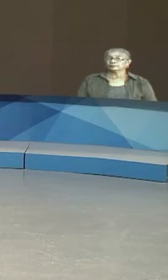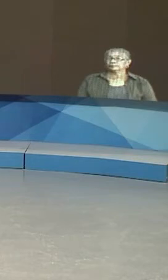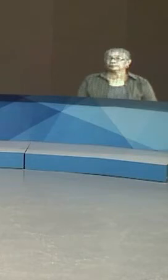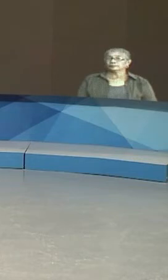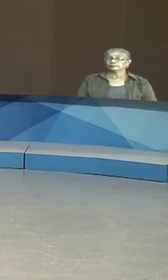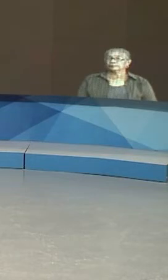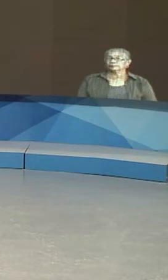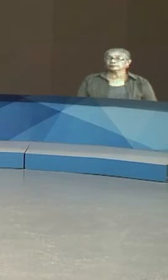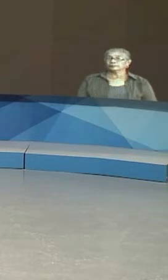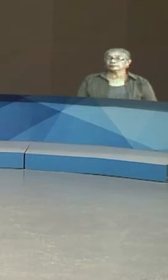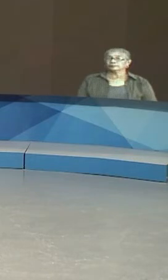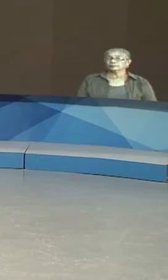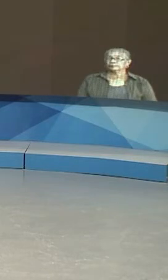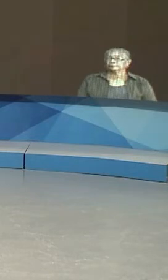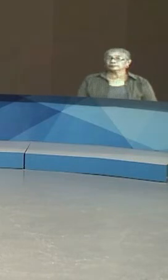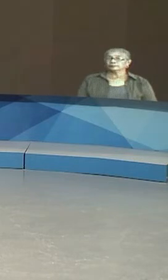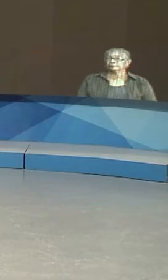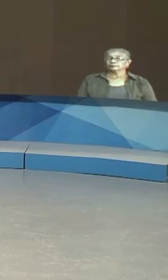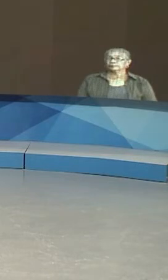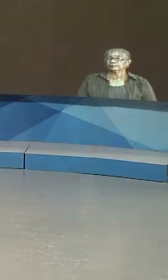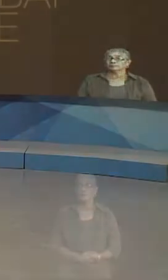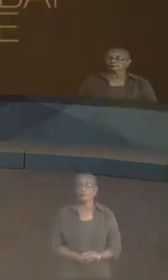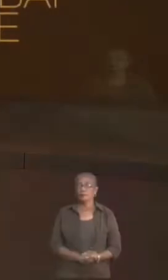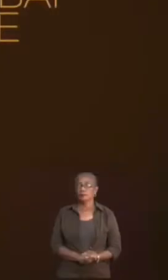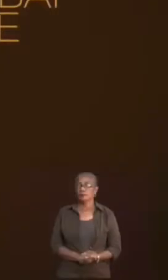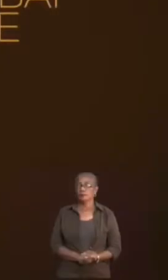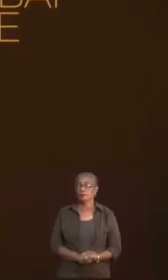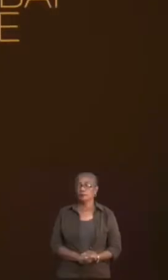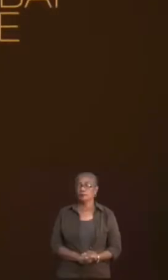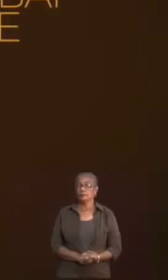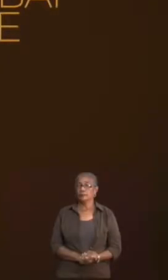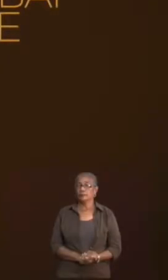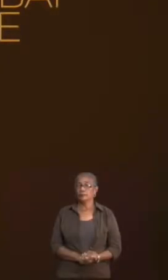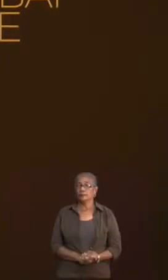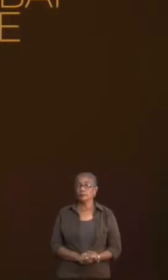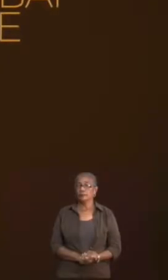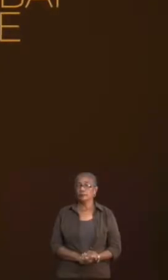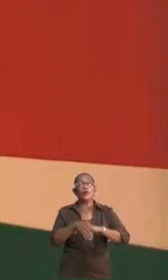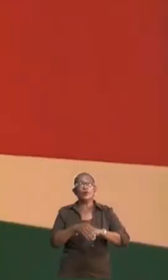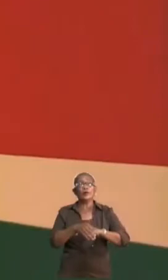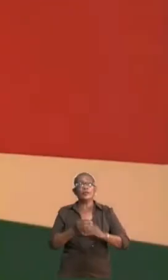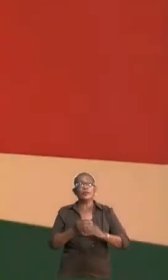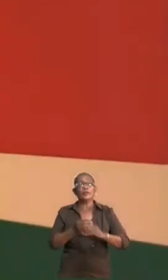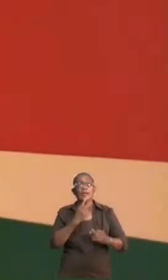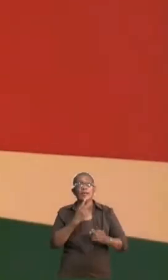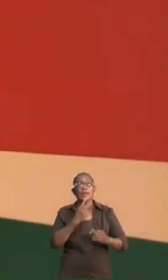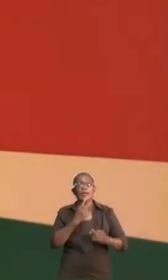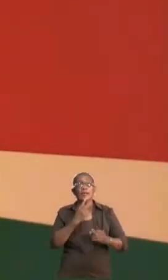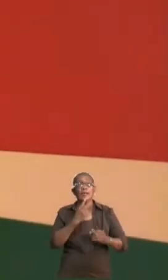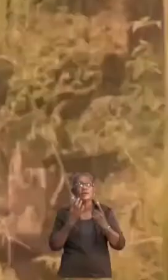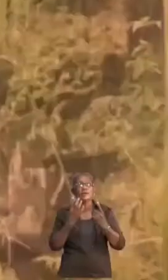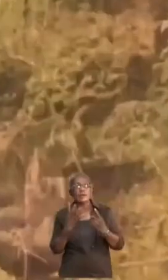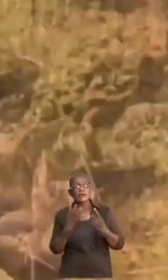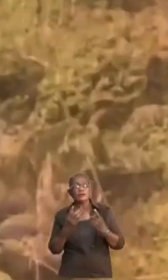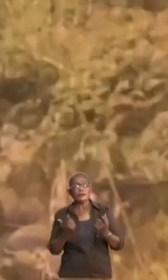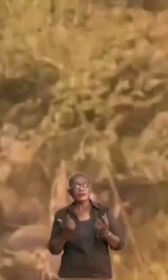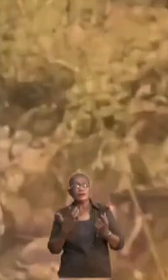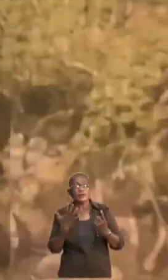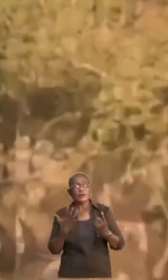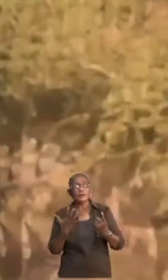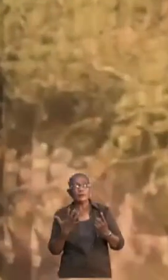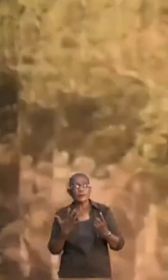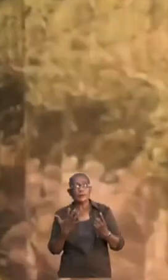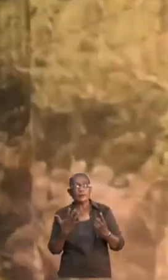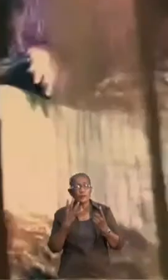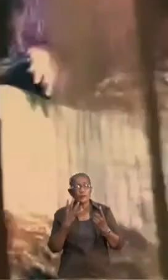1,5 miljoen inkomt. Suriname zal als eerste land staan in het paviljoen van duurzaamheid op de expo,